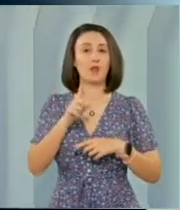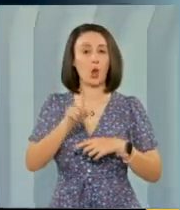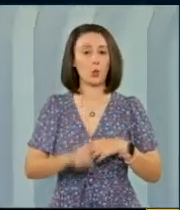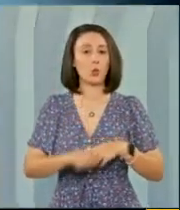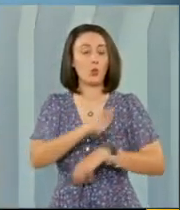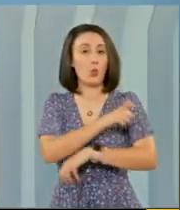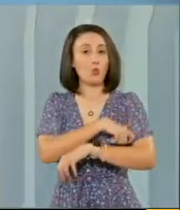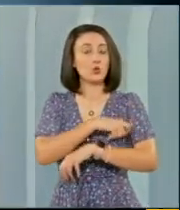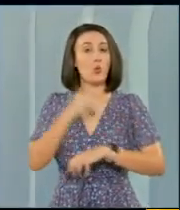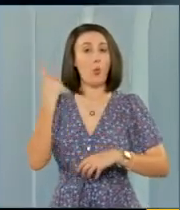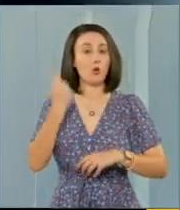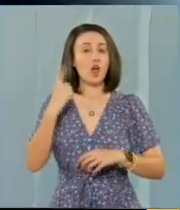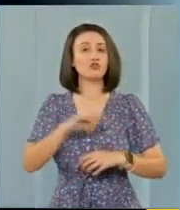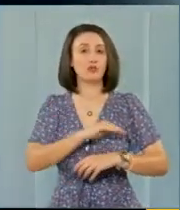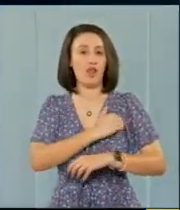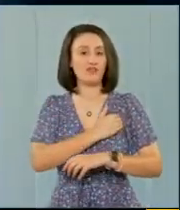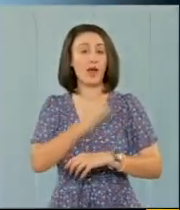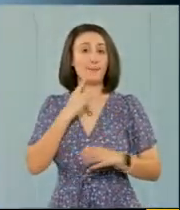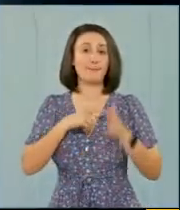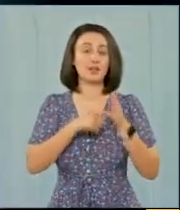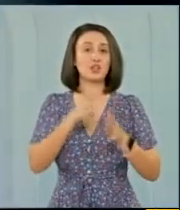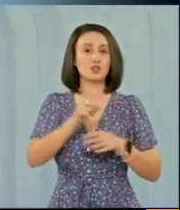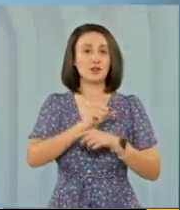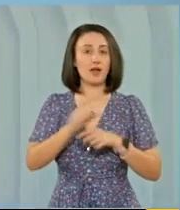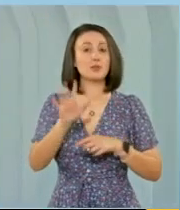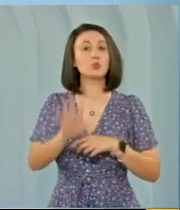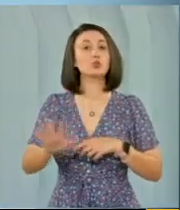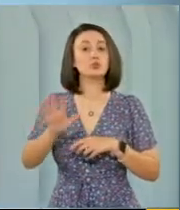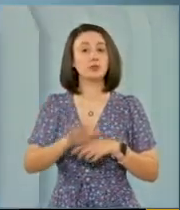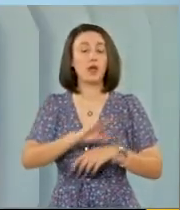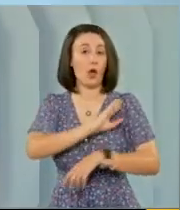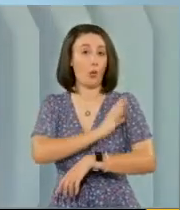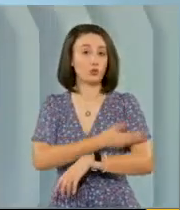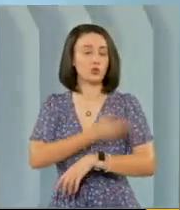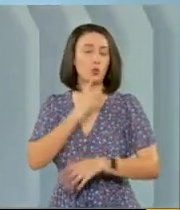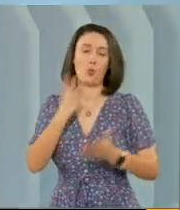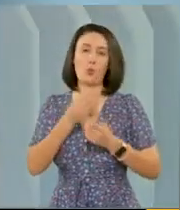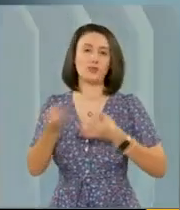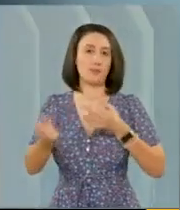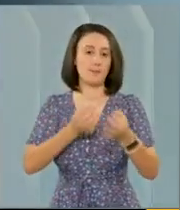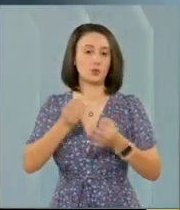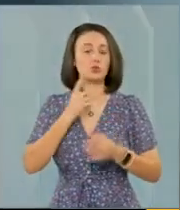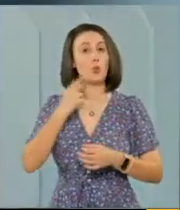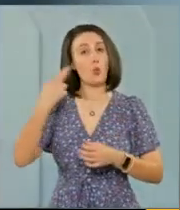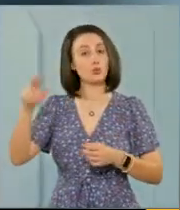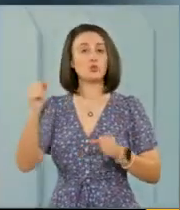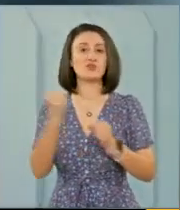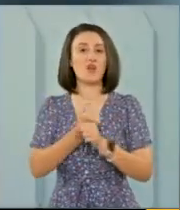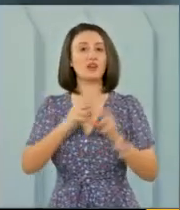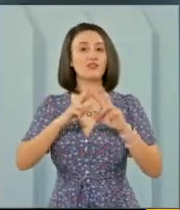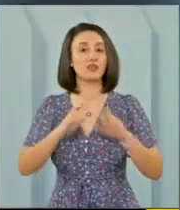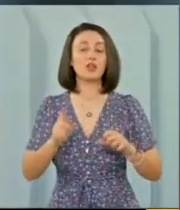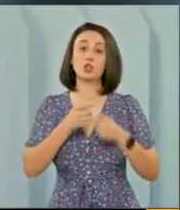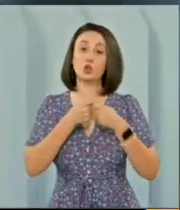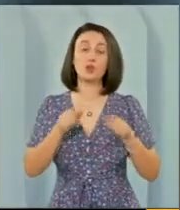Consiliul Municipal al elevilor a prezentat acest caz public autoritățile nu au luat nicio măsură și continuă să facă cercetări